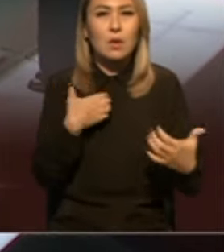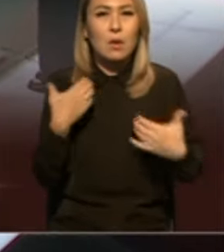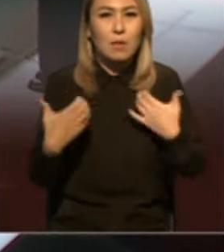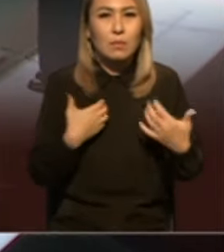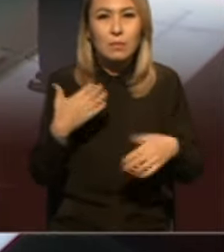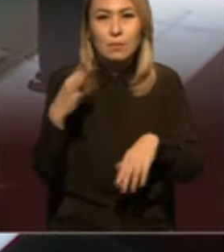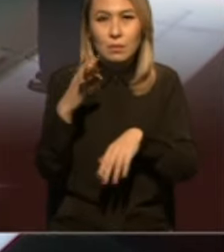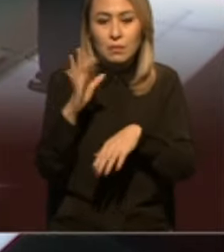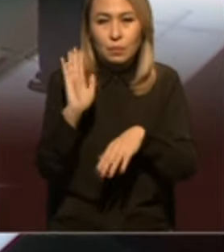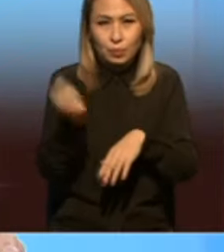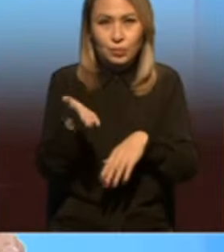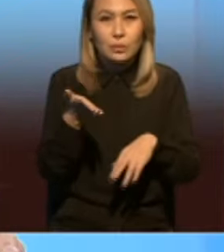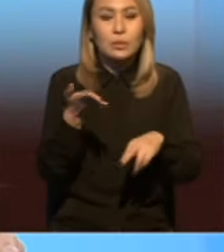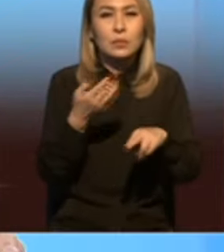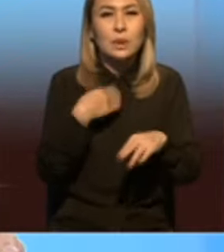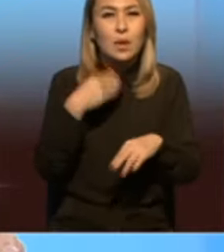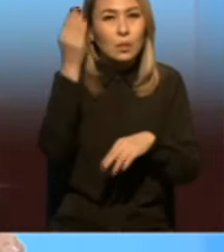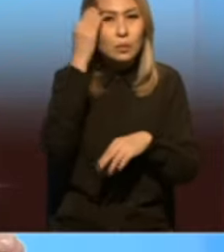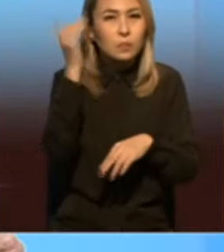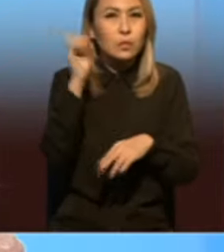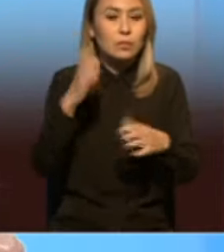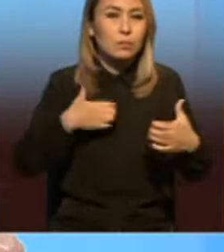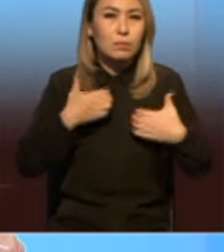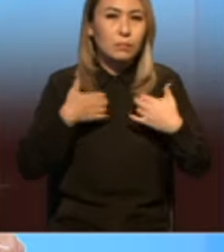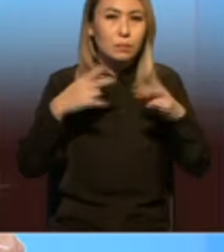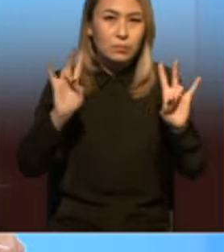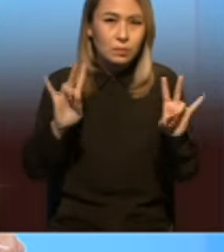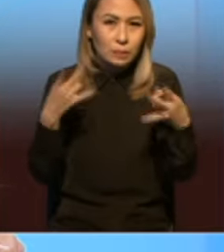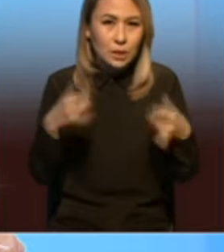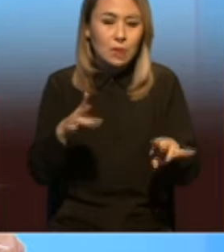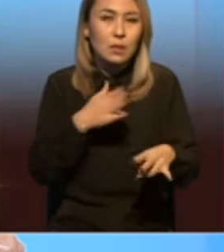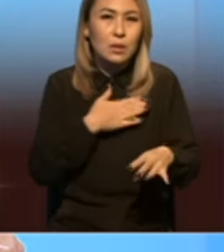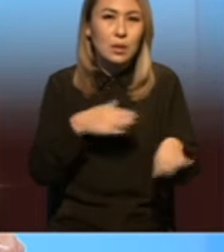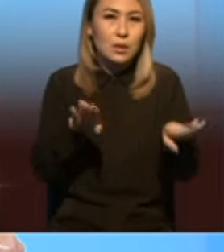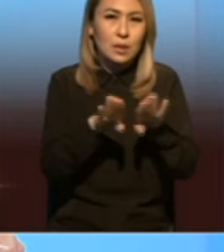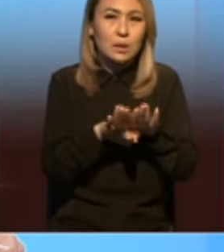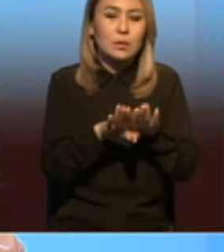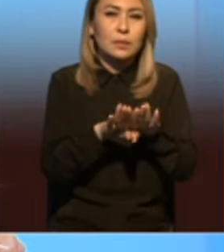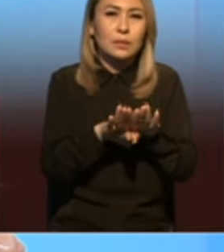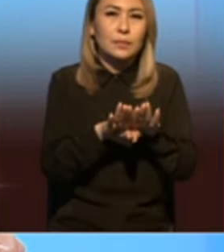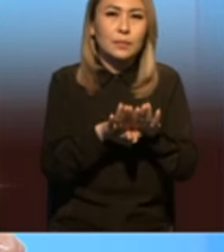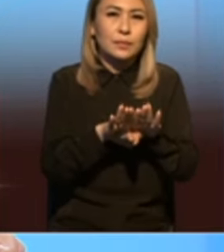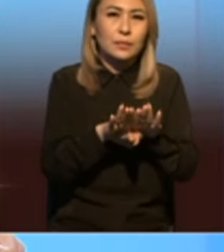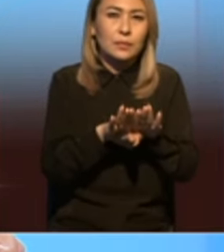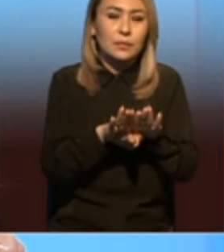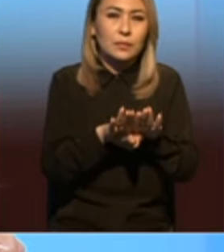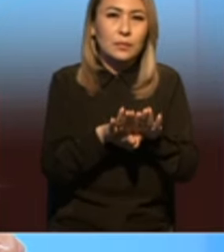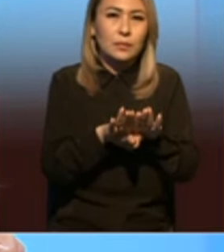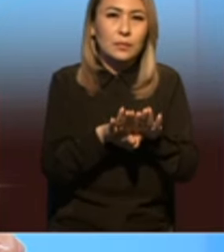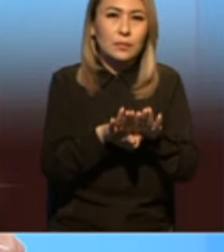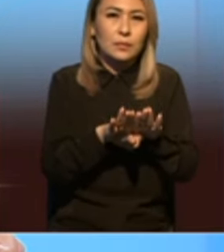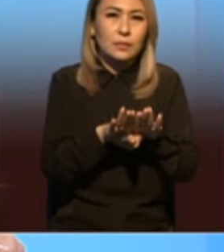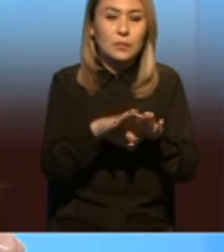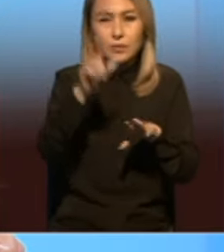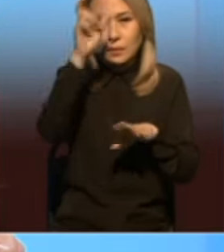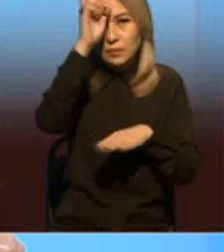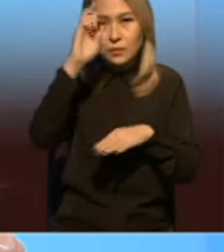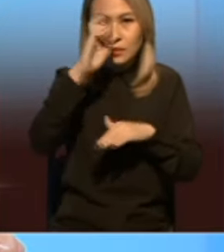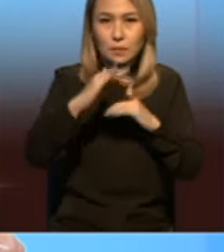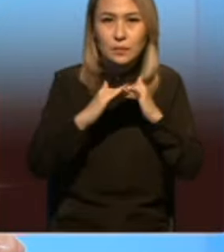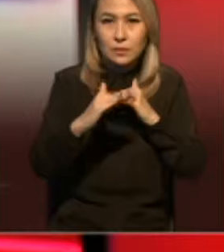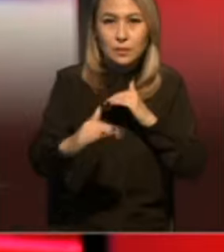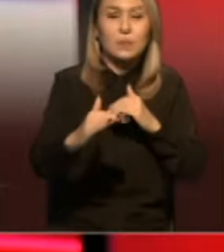береміз бе деген сияқты. Меніңше алаңдамау керек. Біз өзіміз жаңадай осы не құрдық па, осы түркі мемлекеттерінің